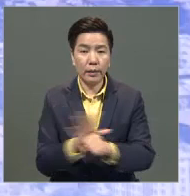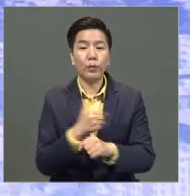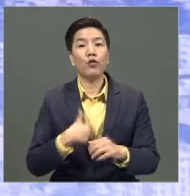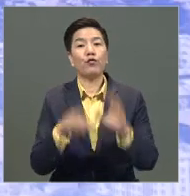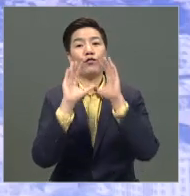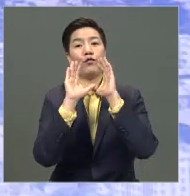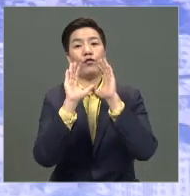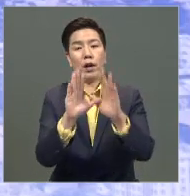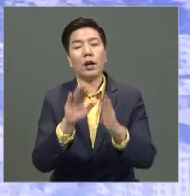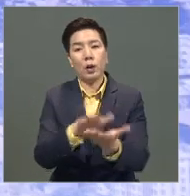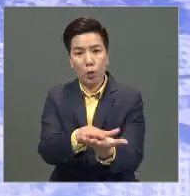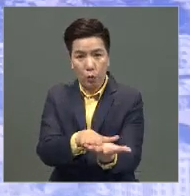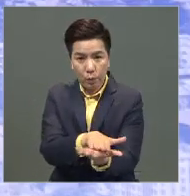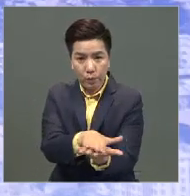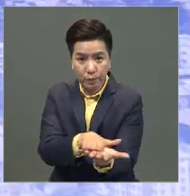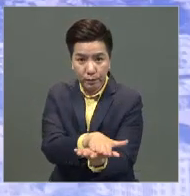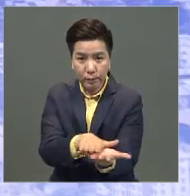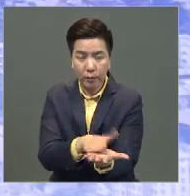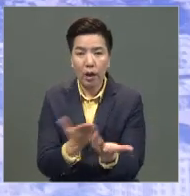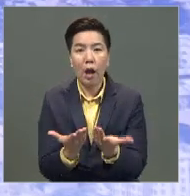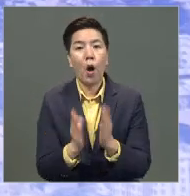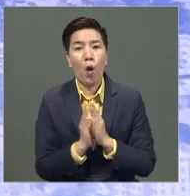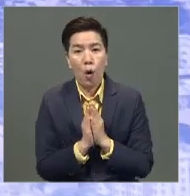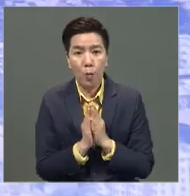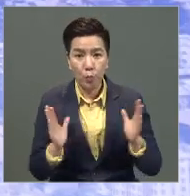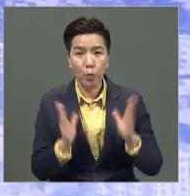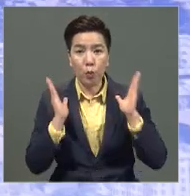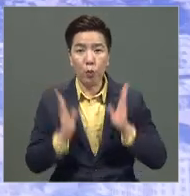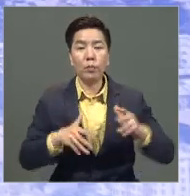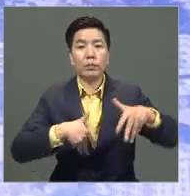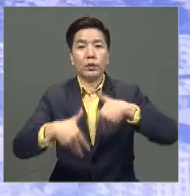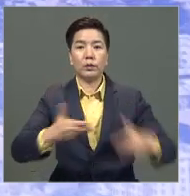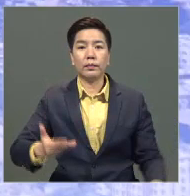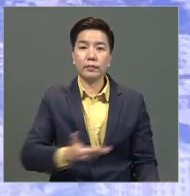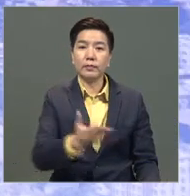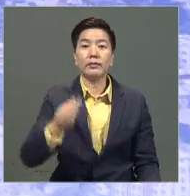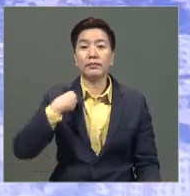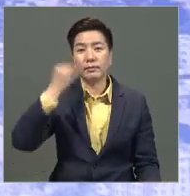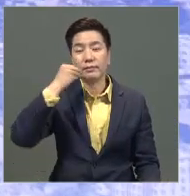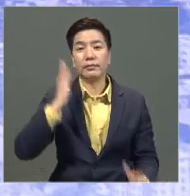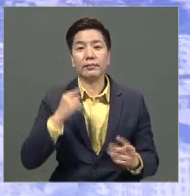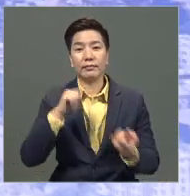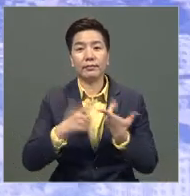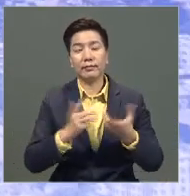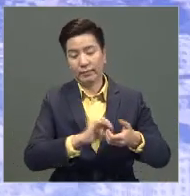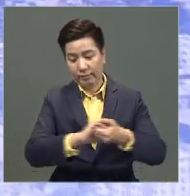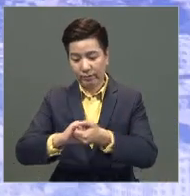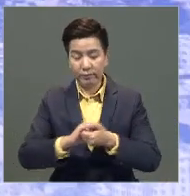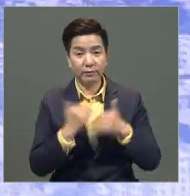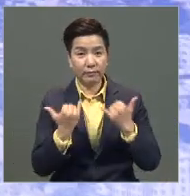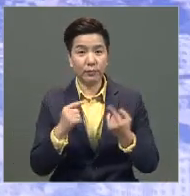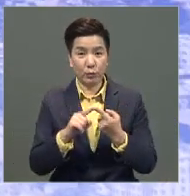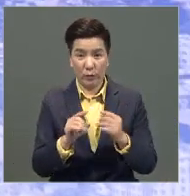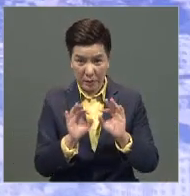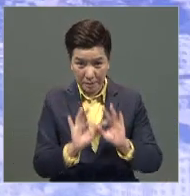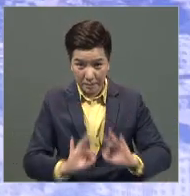ากขออภัยแล้วก็ฝากขอบคุณพี่น้องประชาชนทุกๆท่านนะครับที่ได้ร่วมมือกันและที่สำคัญที่สุดณ